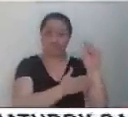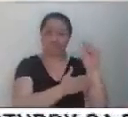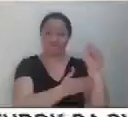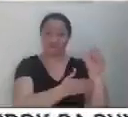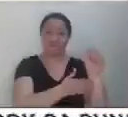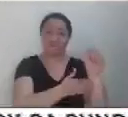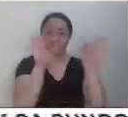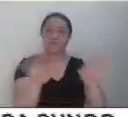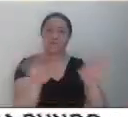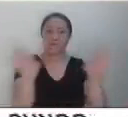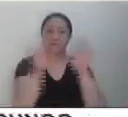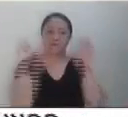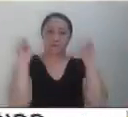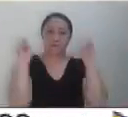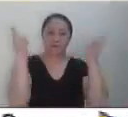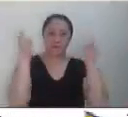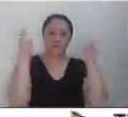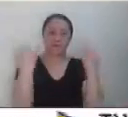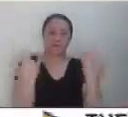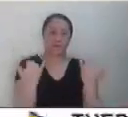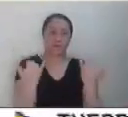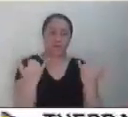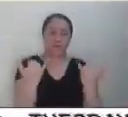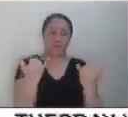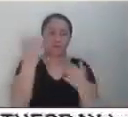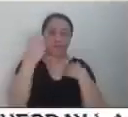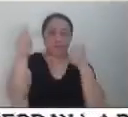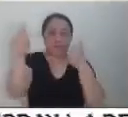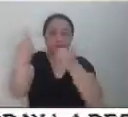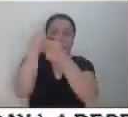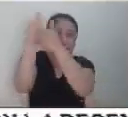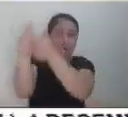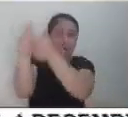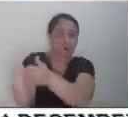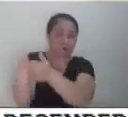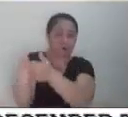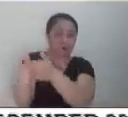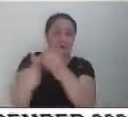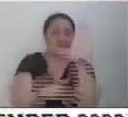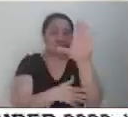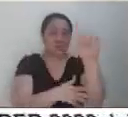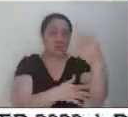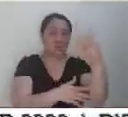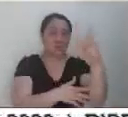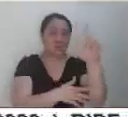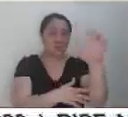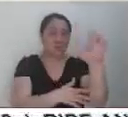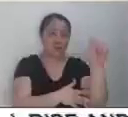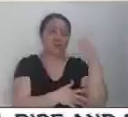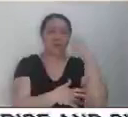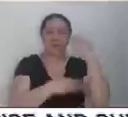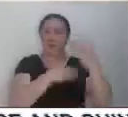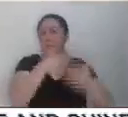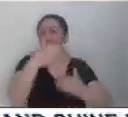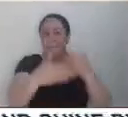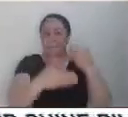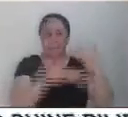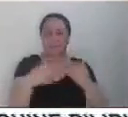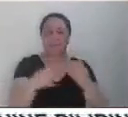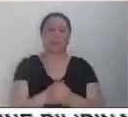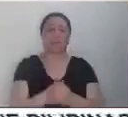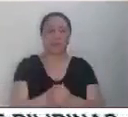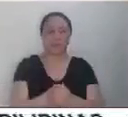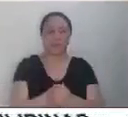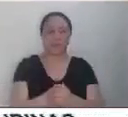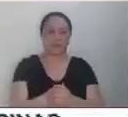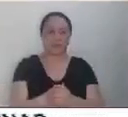AutoSweet. Kung kayo po ay AutoSweet, may sticker na po kayo, pwede naman po kayo kabitan ng panibagong account na lang. Hindi na po